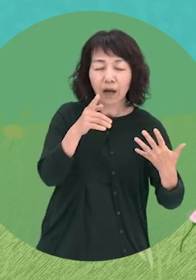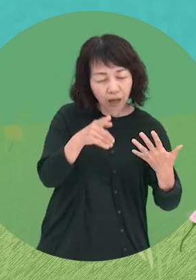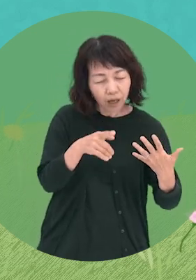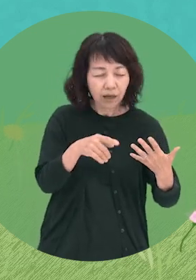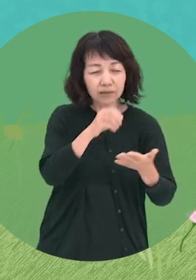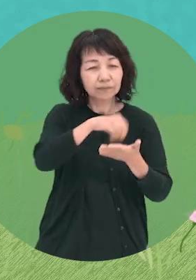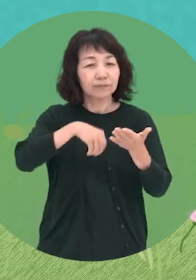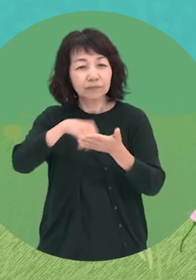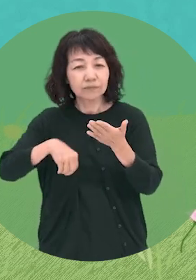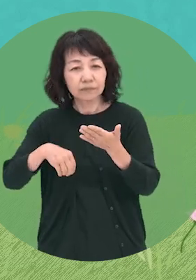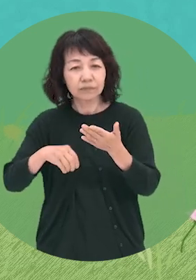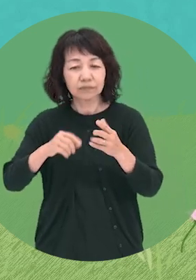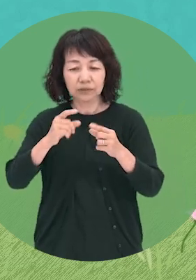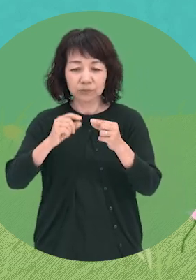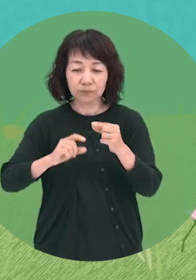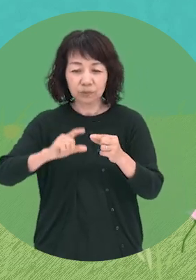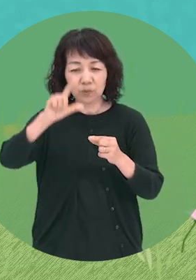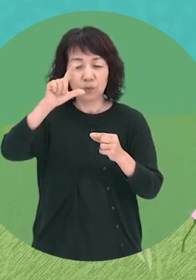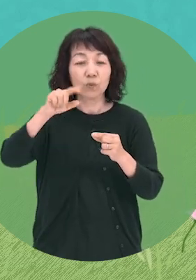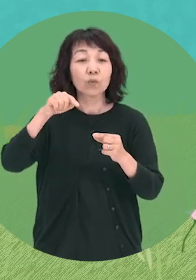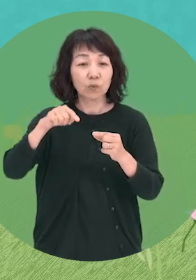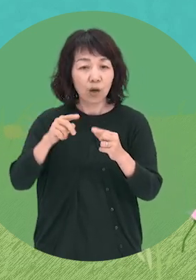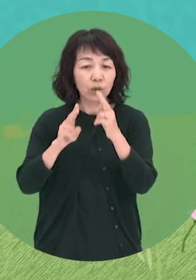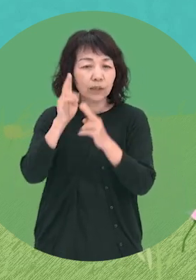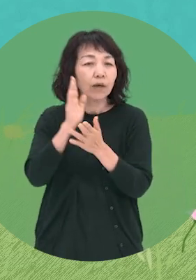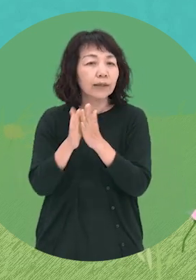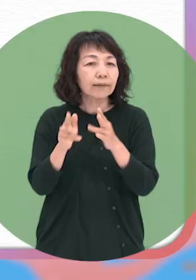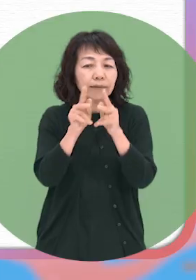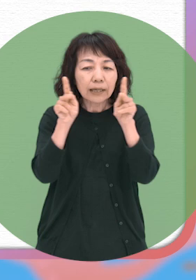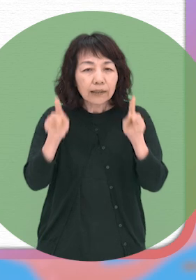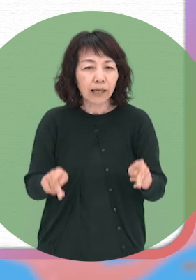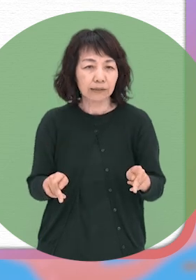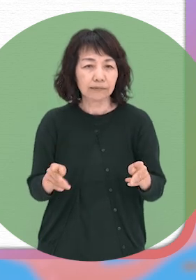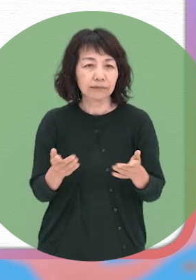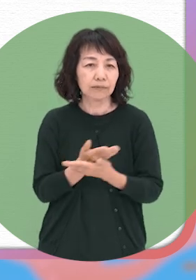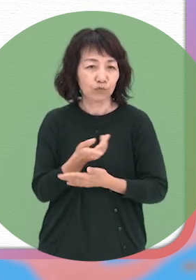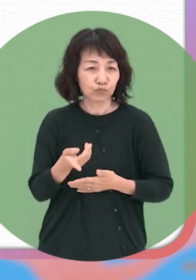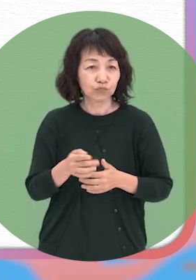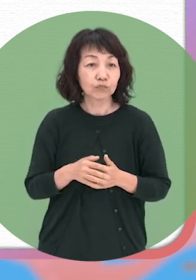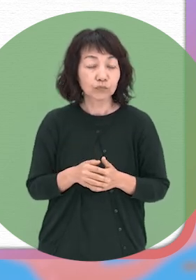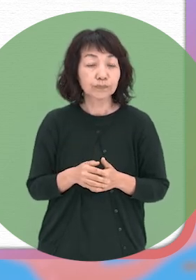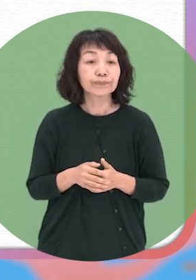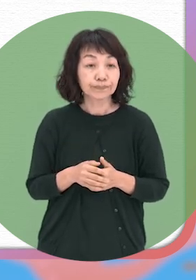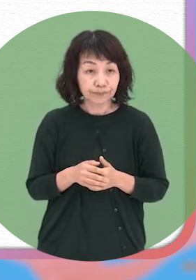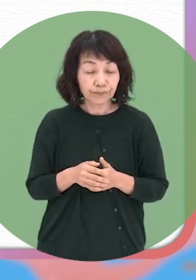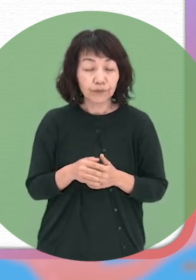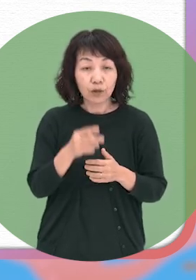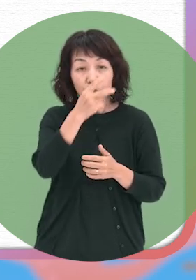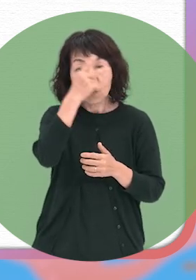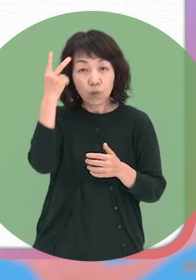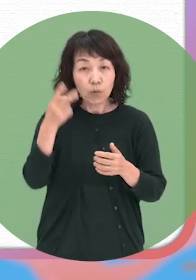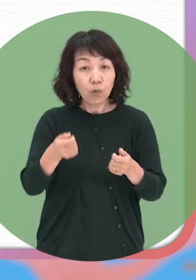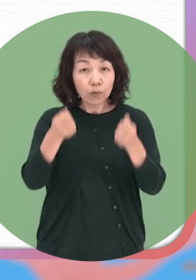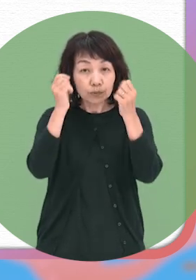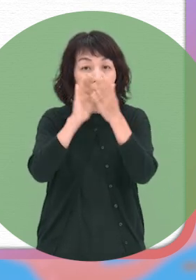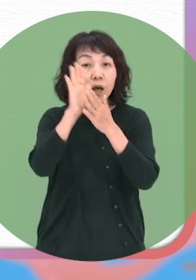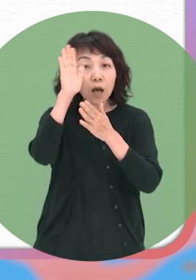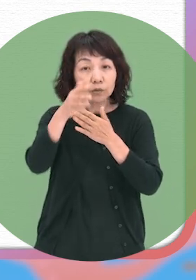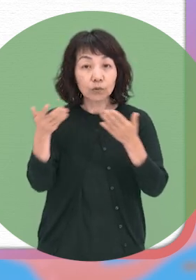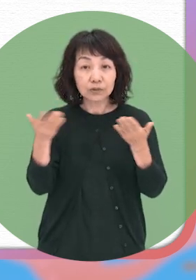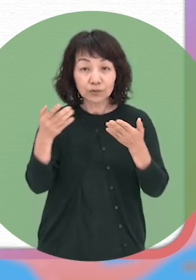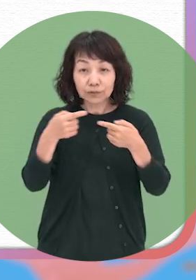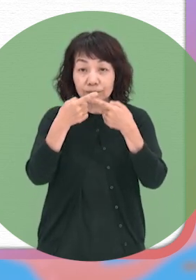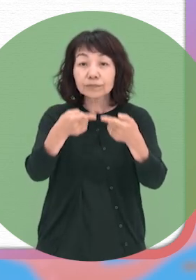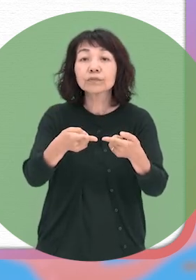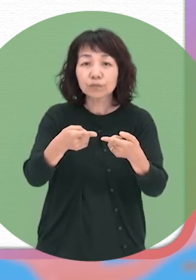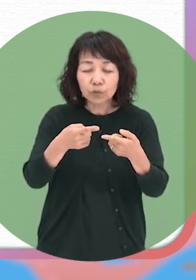の高さが沖縄では長年の課題となっているの。中でも高校卒業後に就職し